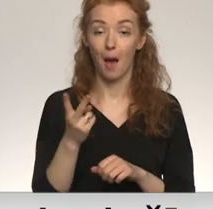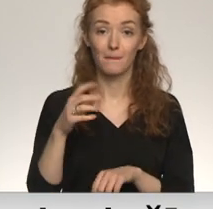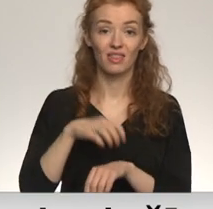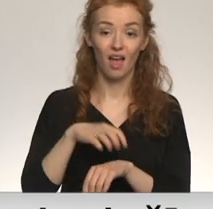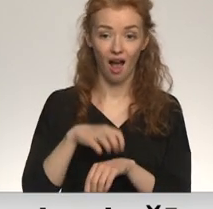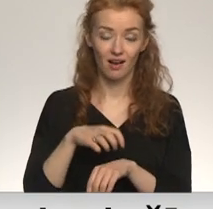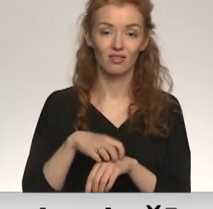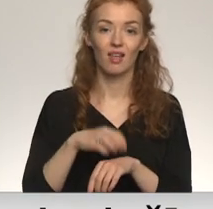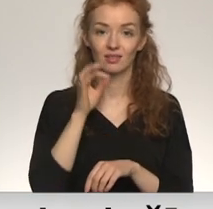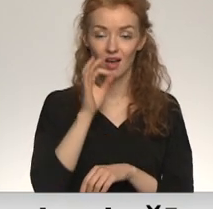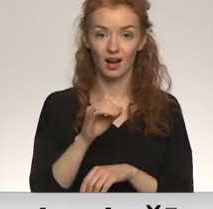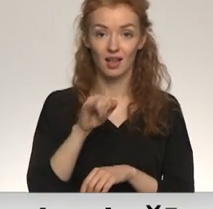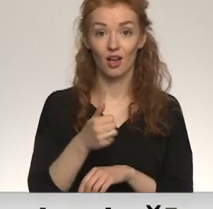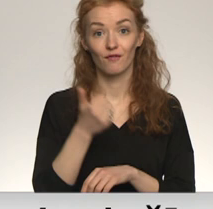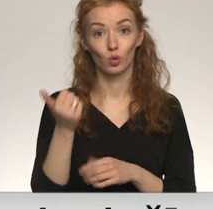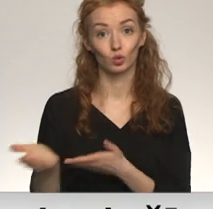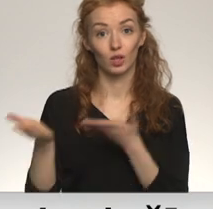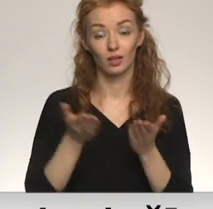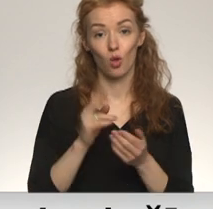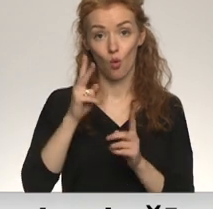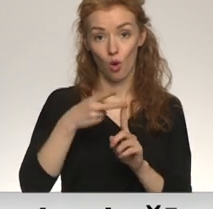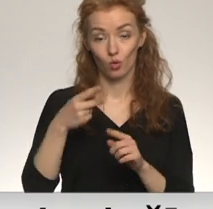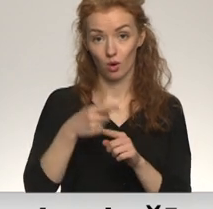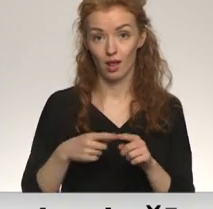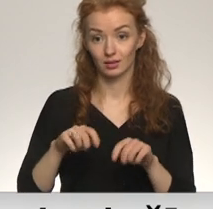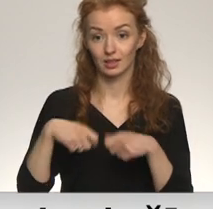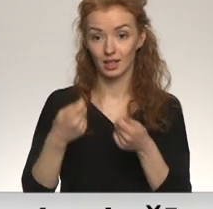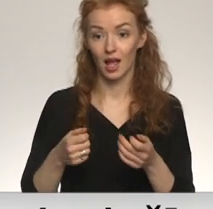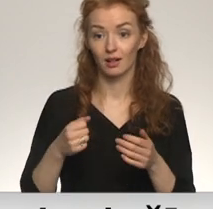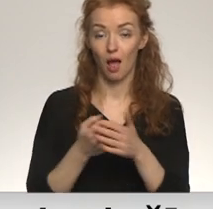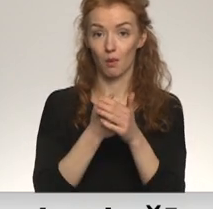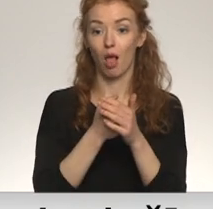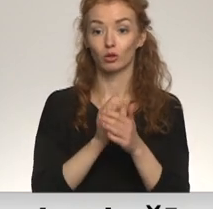klauni RTV atzīst, ja viņu saicinātu vēlreiz doties sniegt atbalstu